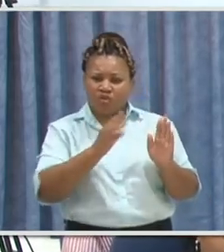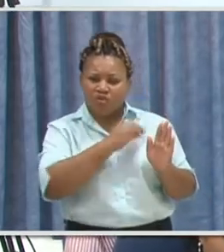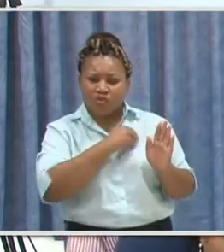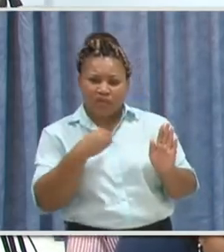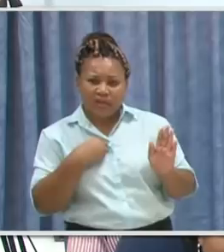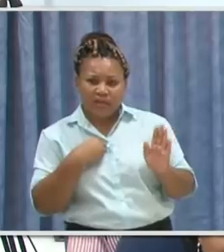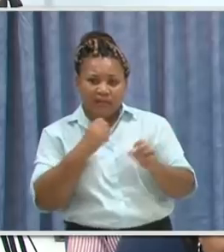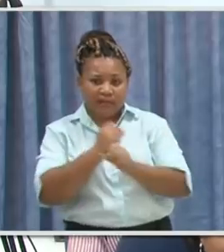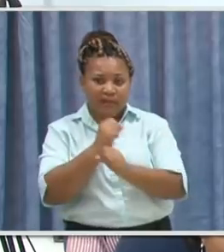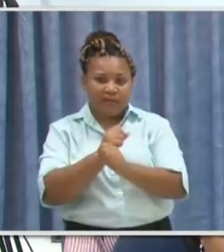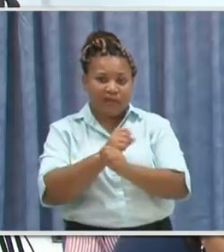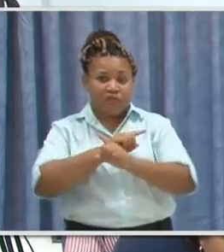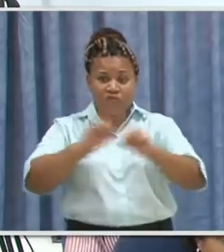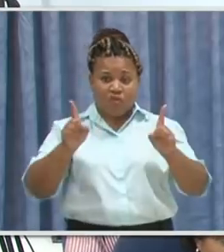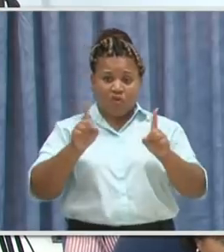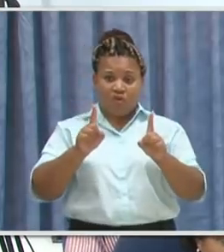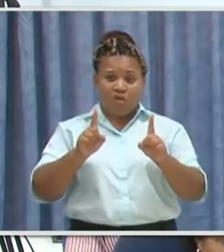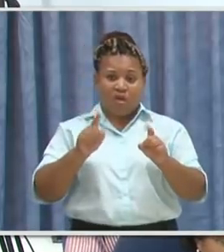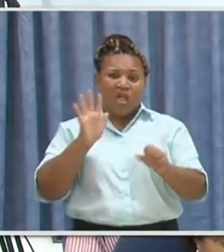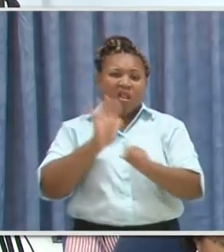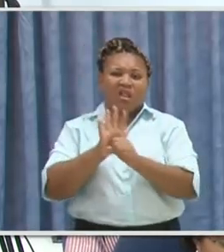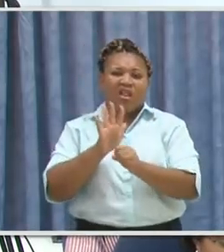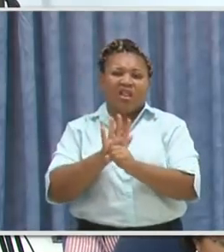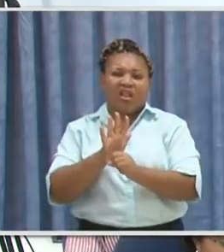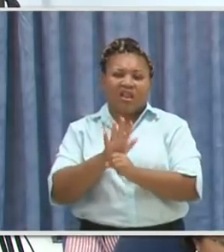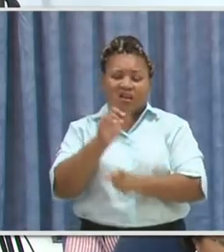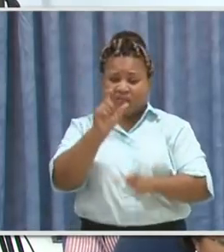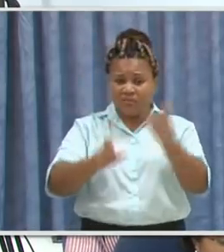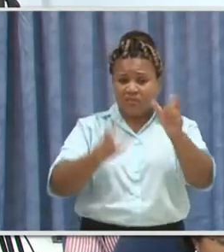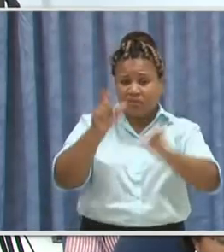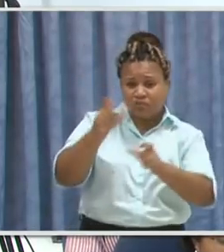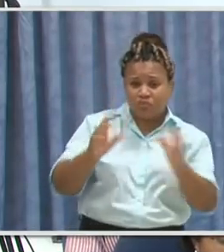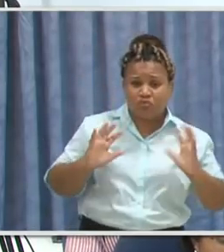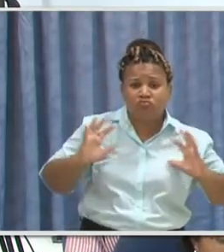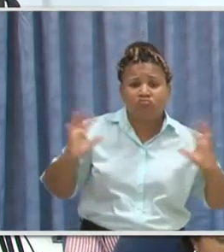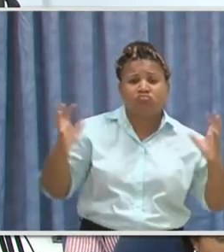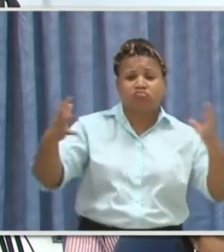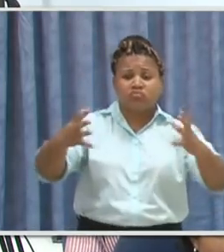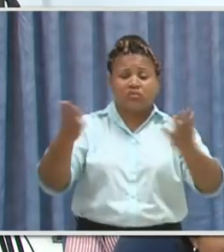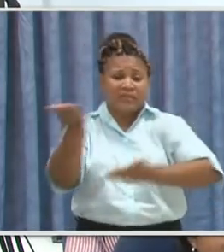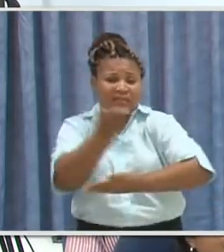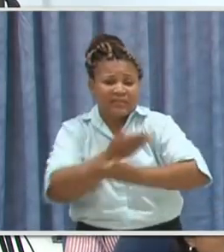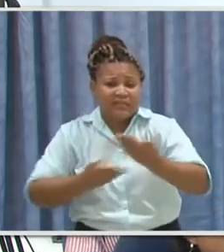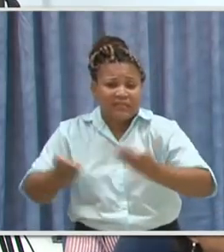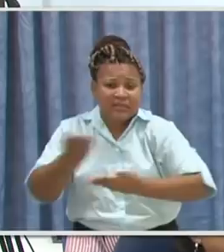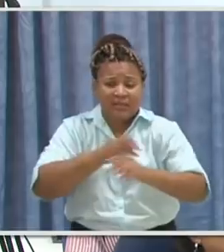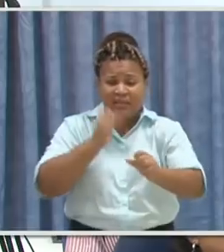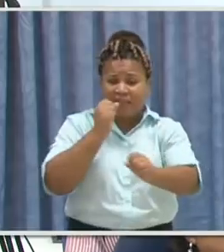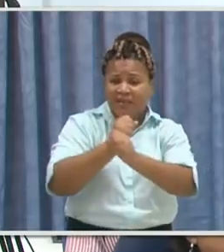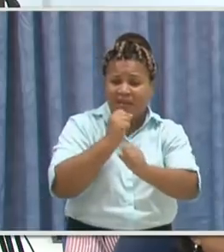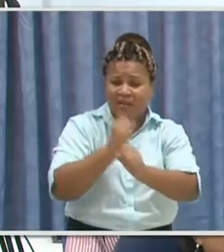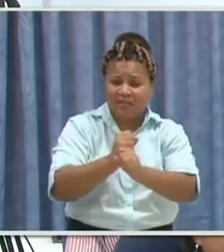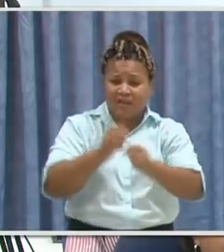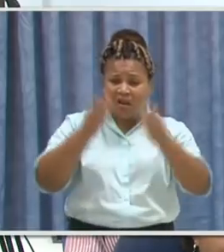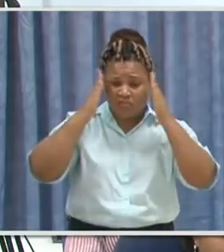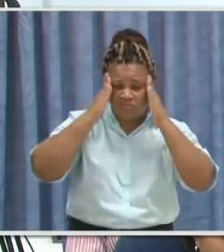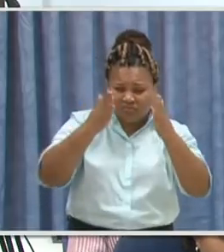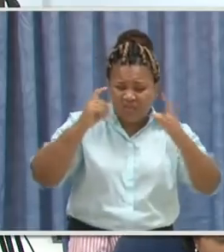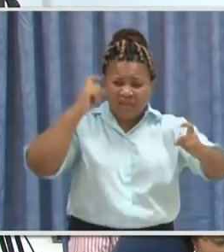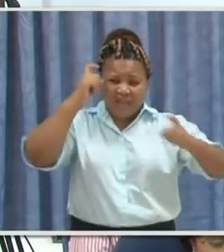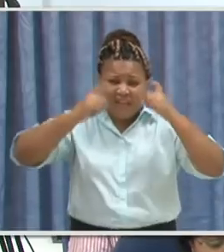le bon consultation qui fait le base tous les jours avec un team bon spécialiste de la